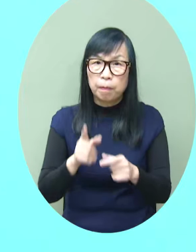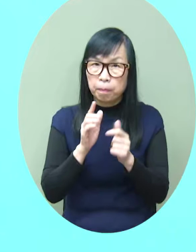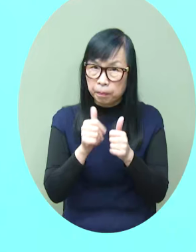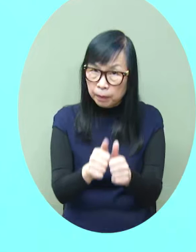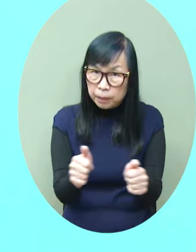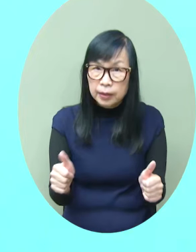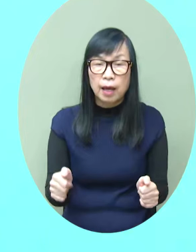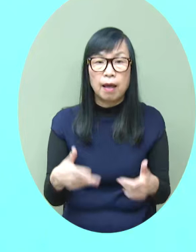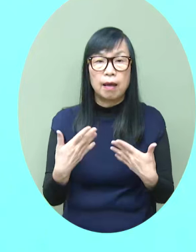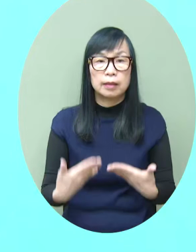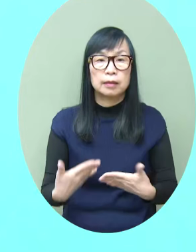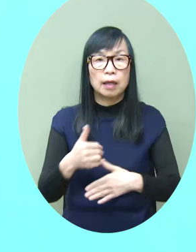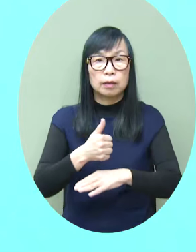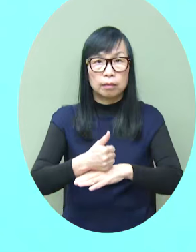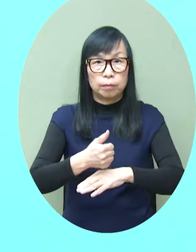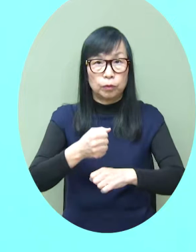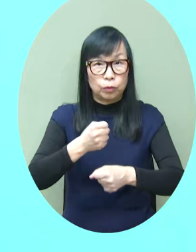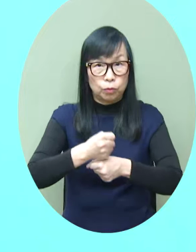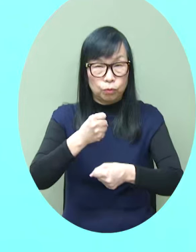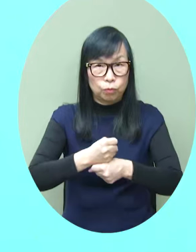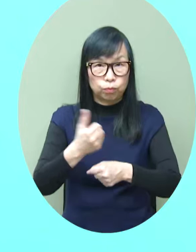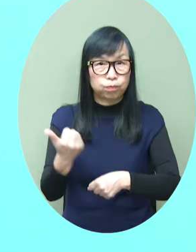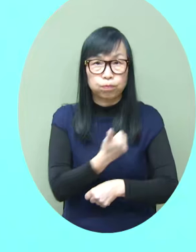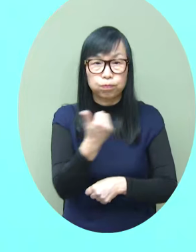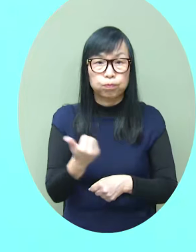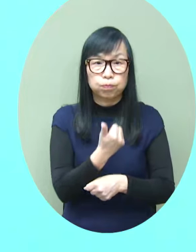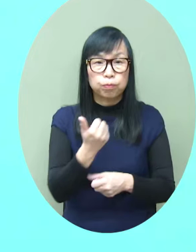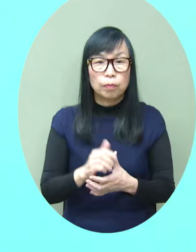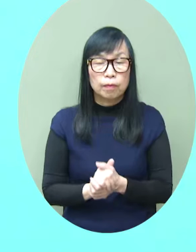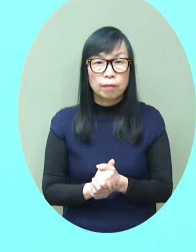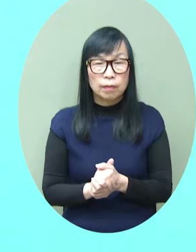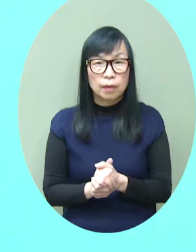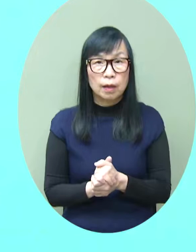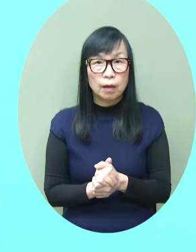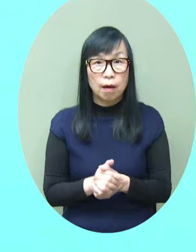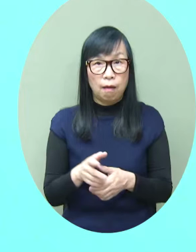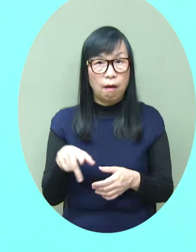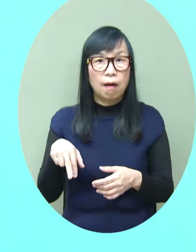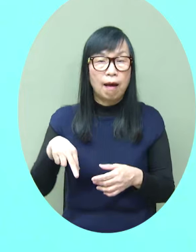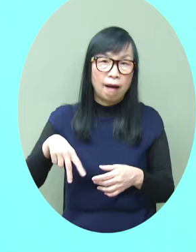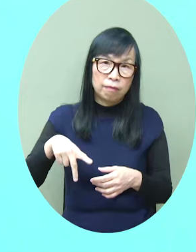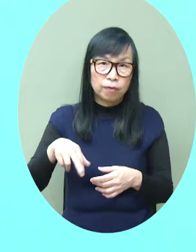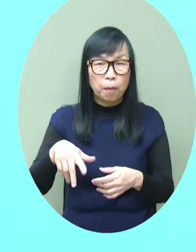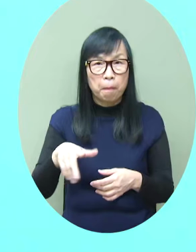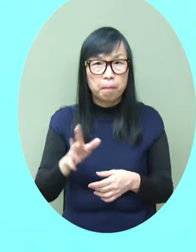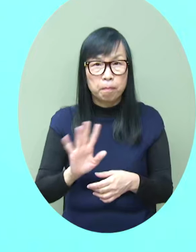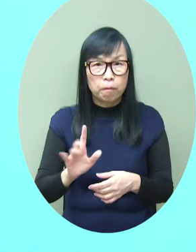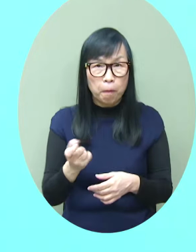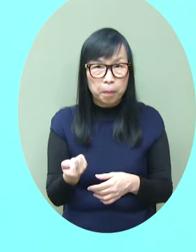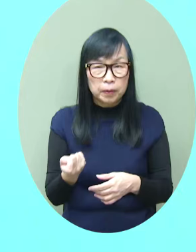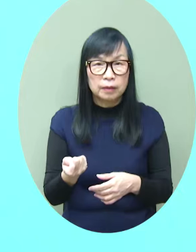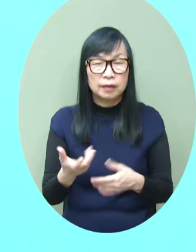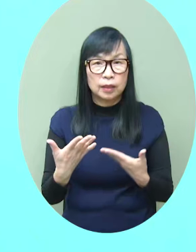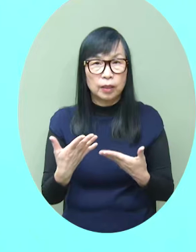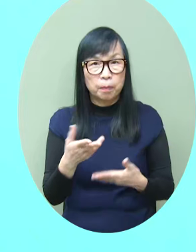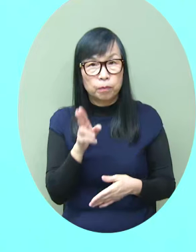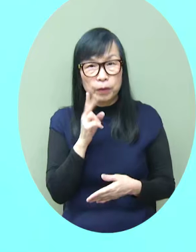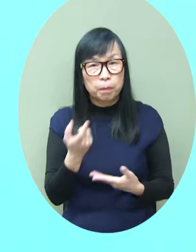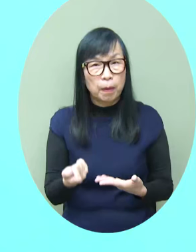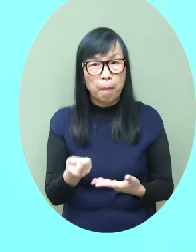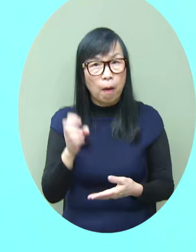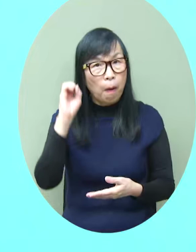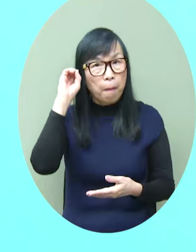現在基本上工作都是一切如常噶啦，但係當然行動上有啲唔方便，咁所以譬如今日咧。我冇辦